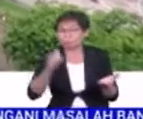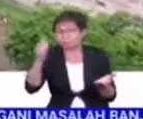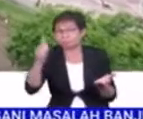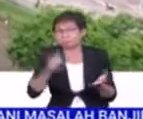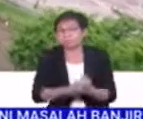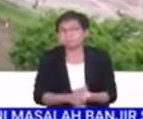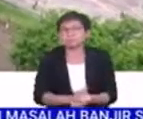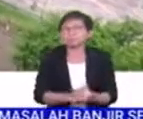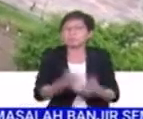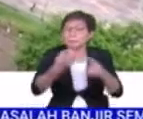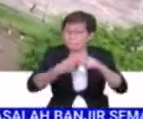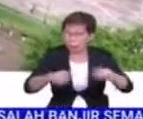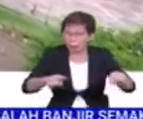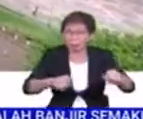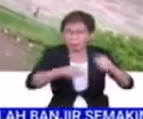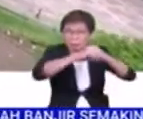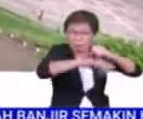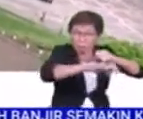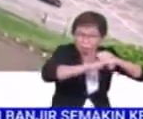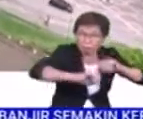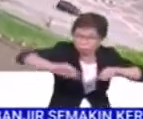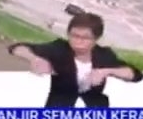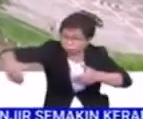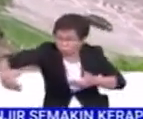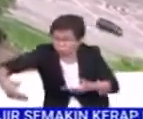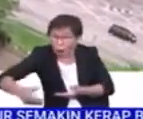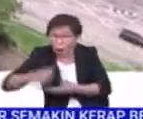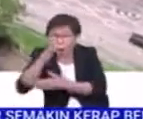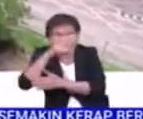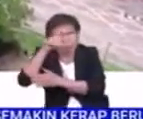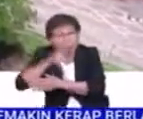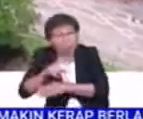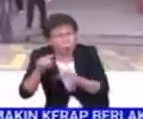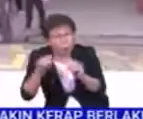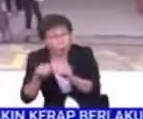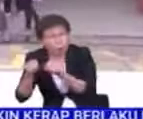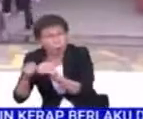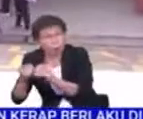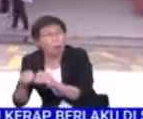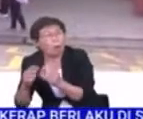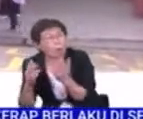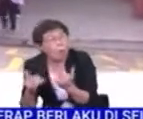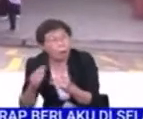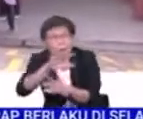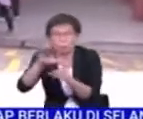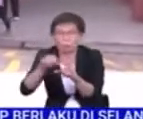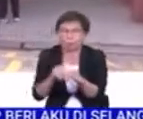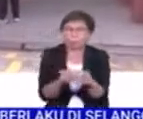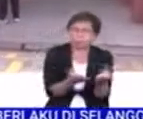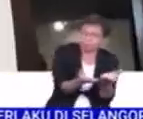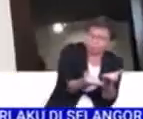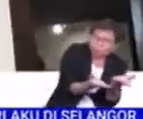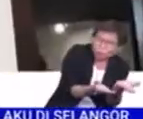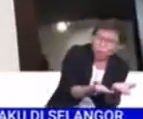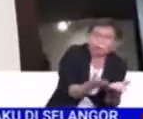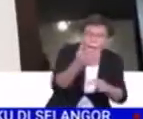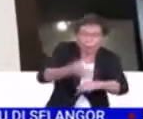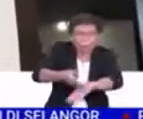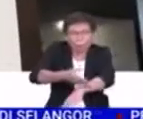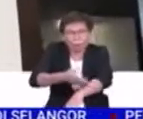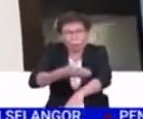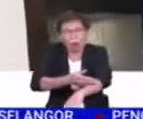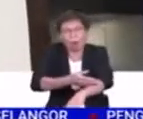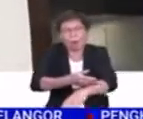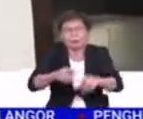namun begitu promosi memperkenalkan wakaf Ludi pergi atau ia merangkumi penyelenggaraan dan penambah